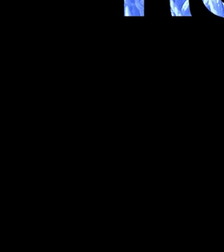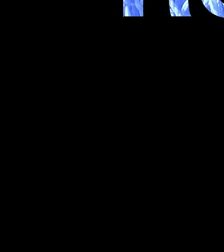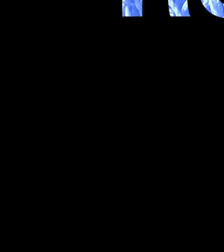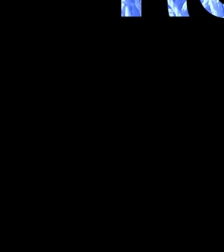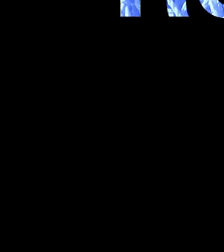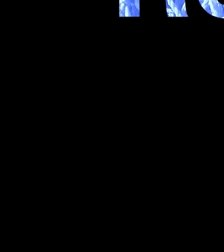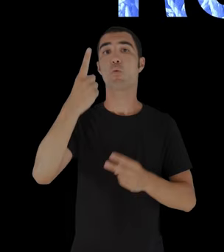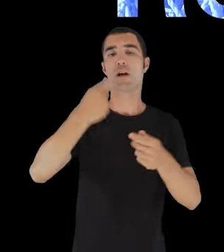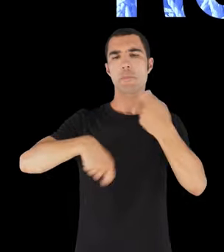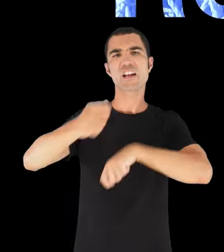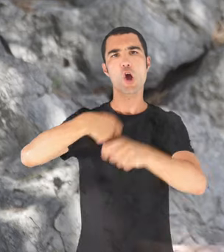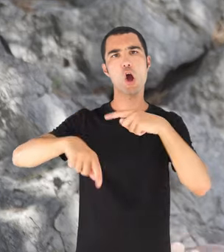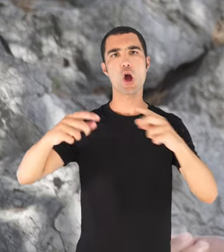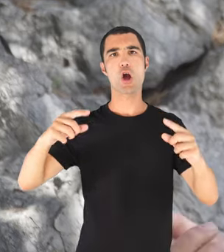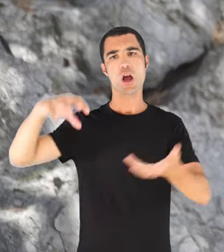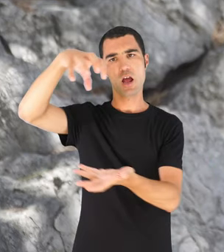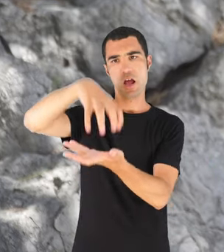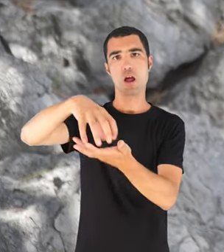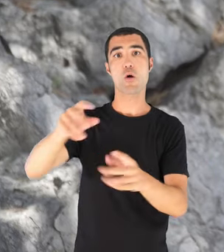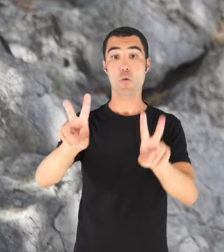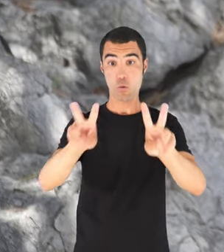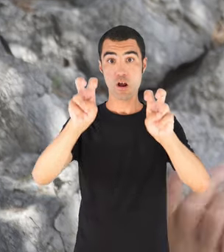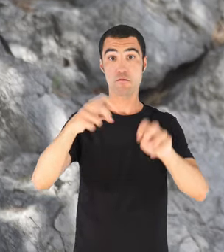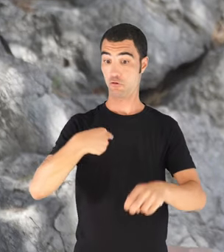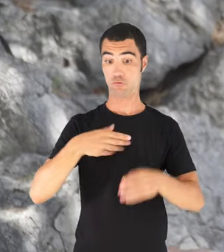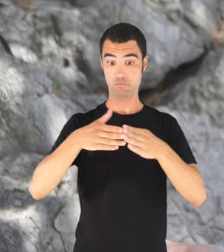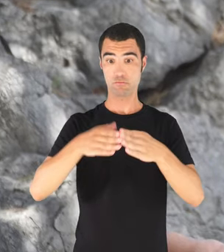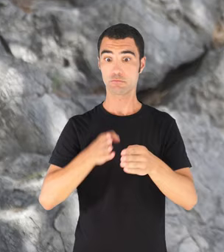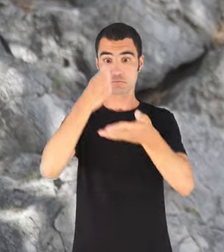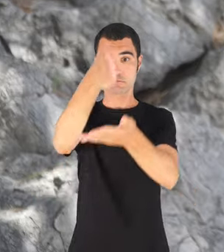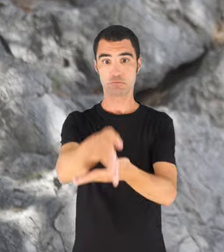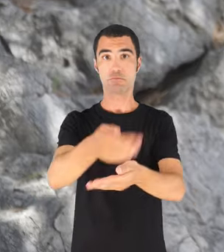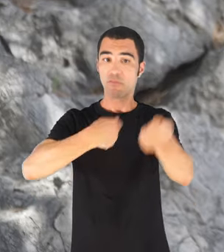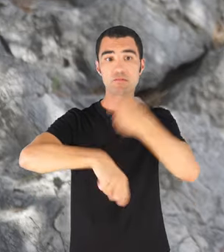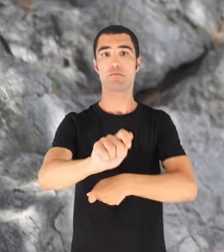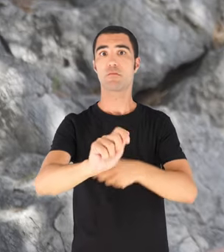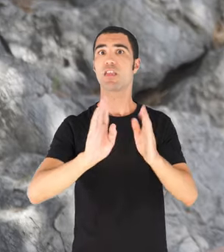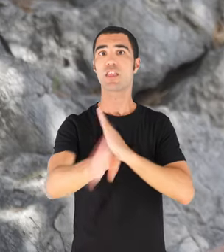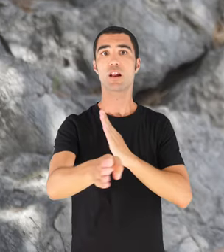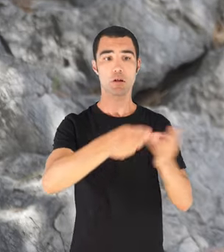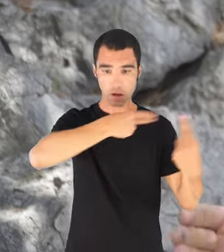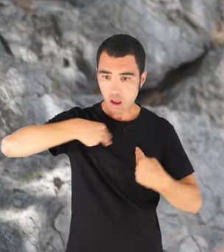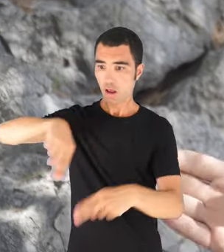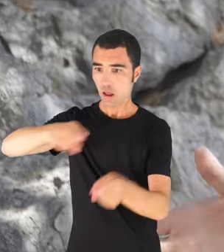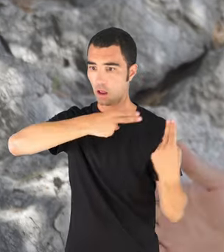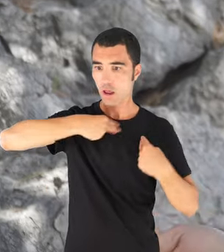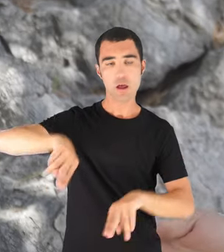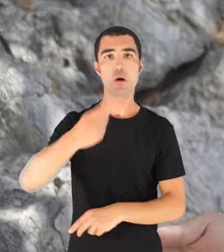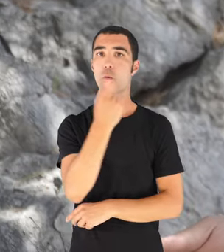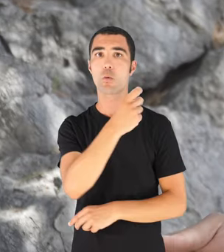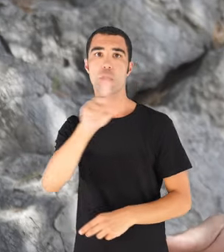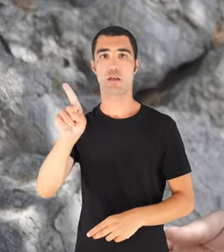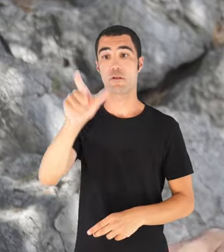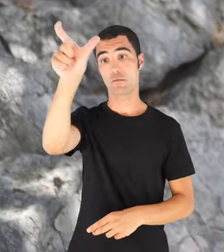D'ençà que se va fer la llotja nova, ha donat la possibilitat de vendre espai directament, sense passar per intermediaris. Això sí,